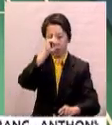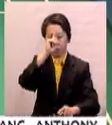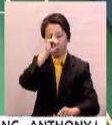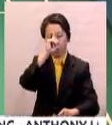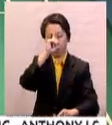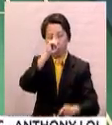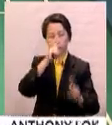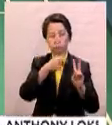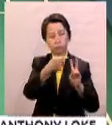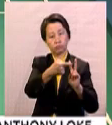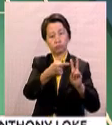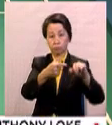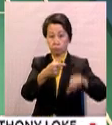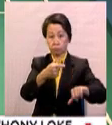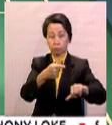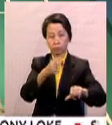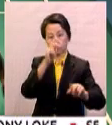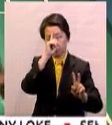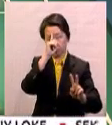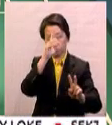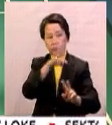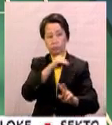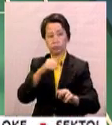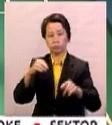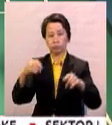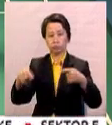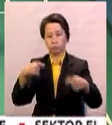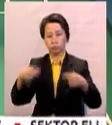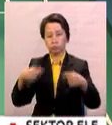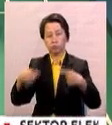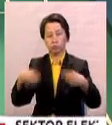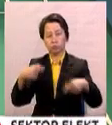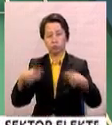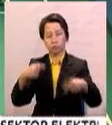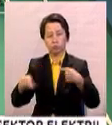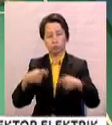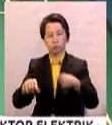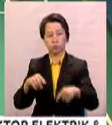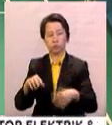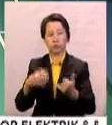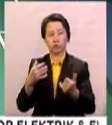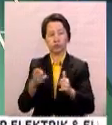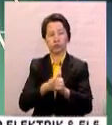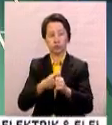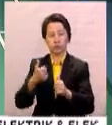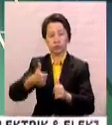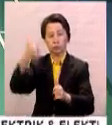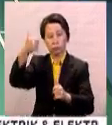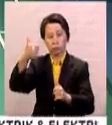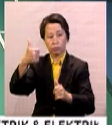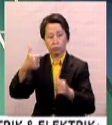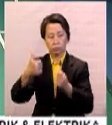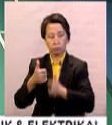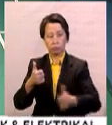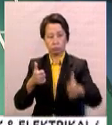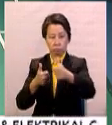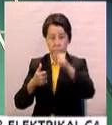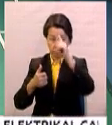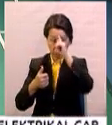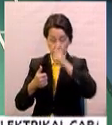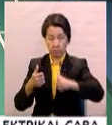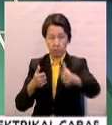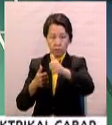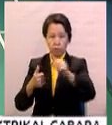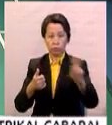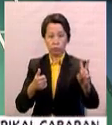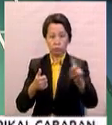Pranav Jerry Chopra dan Reddy Sikki. Perlawanan yang berlanjutan hingga ke rubber set itu terlebih dahulu dimenangi Jerry Chopra dan Reddy Sikki